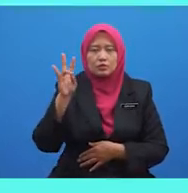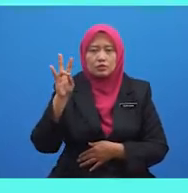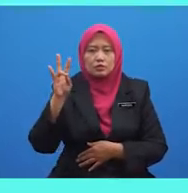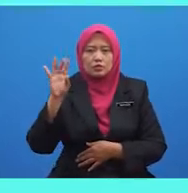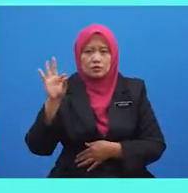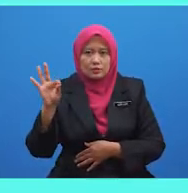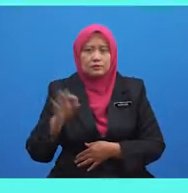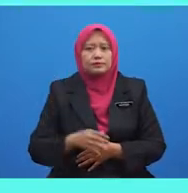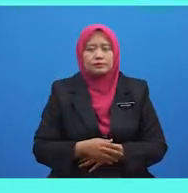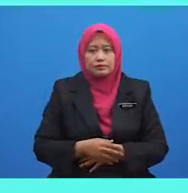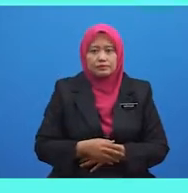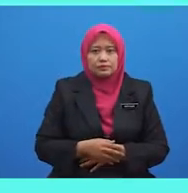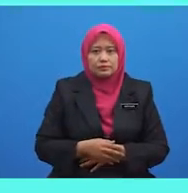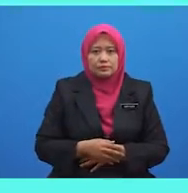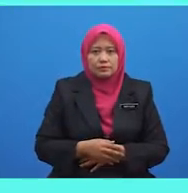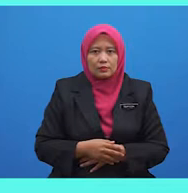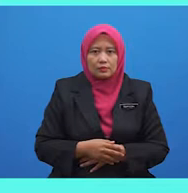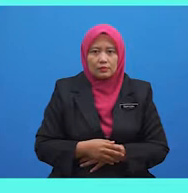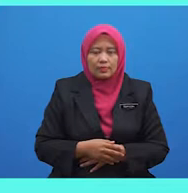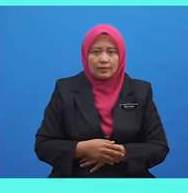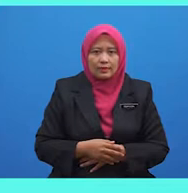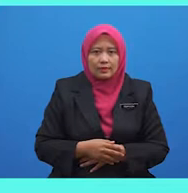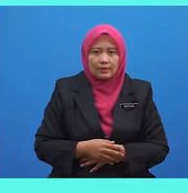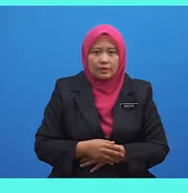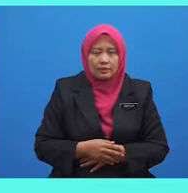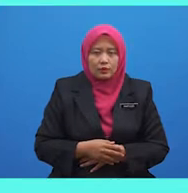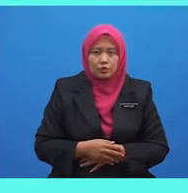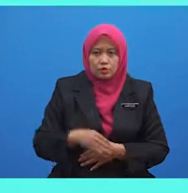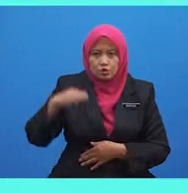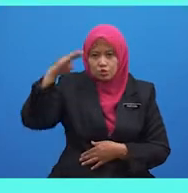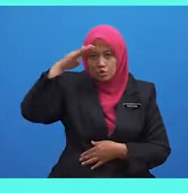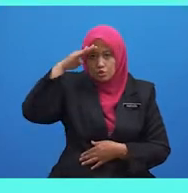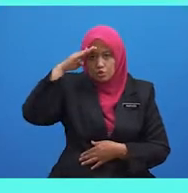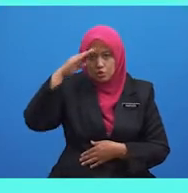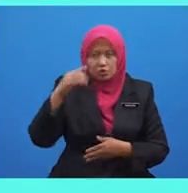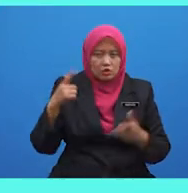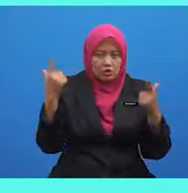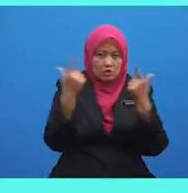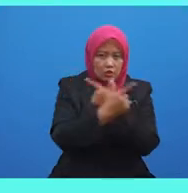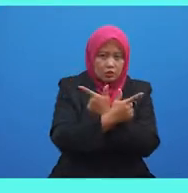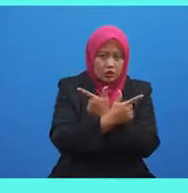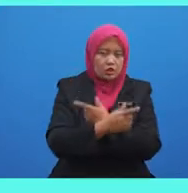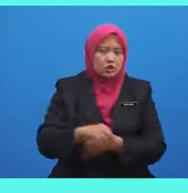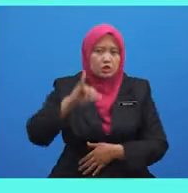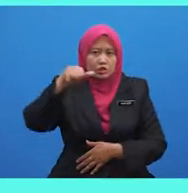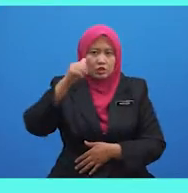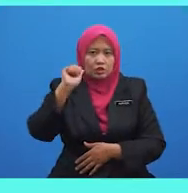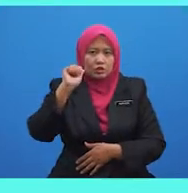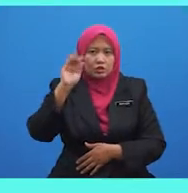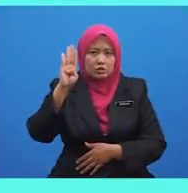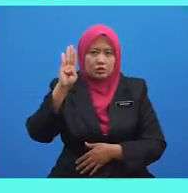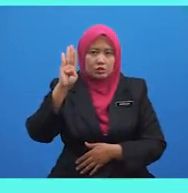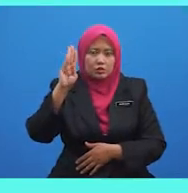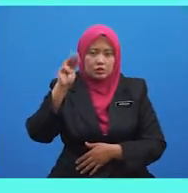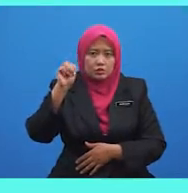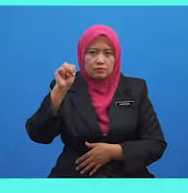1679. Serangan ini telah menewaskan dan memaksa Jambi tunduk kepada pemerintahan Kesultanan Johor